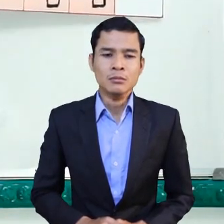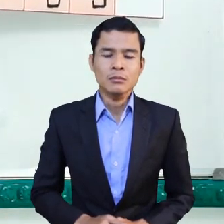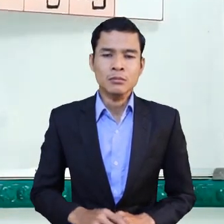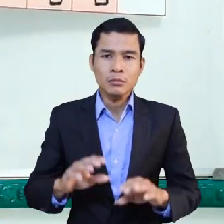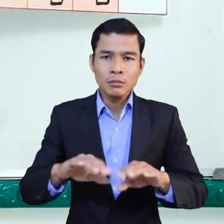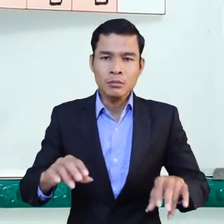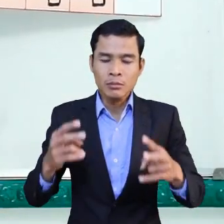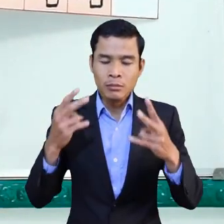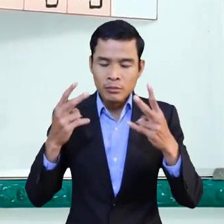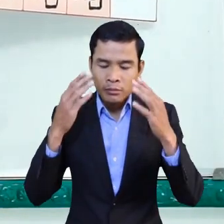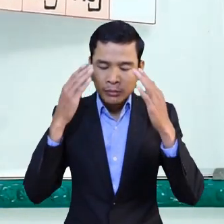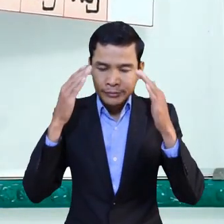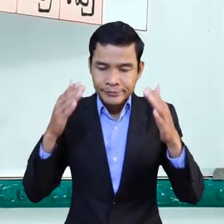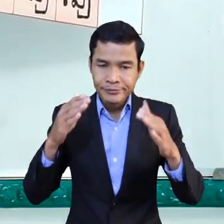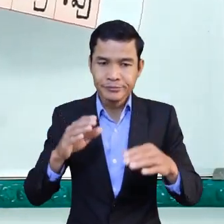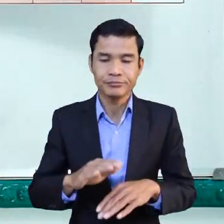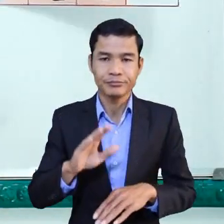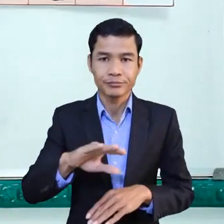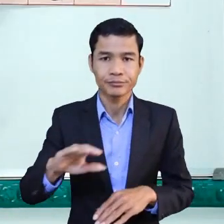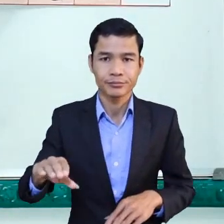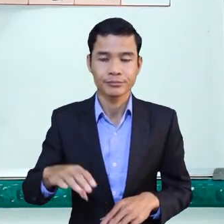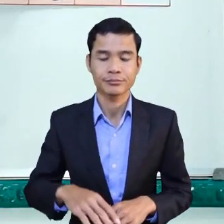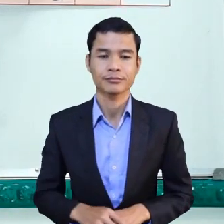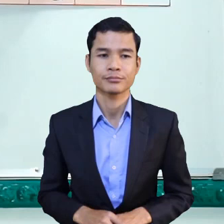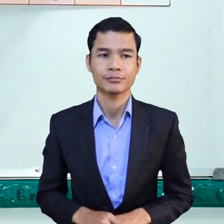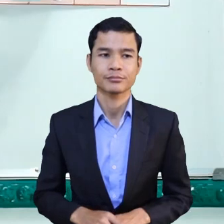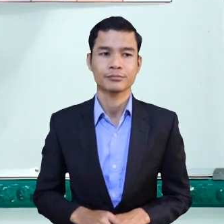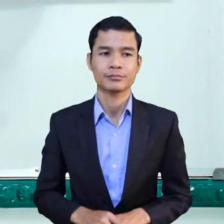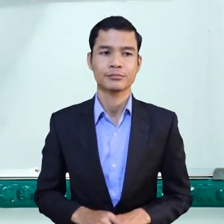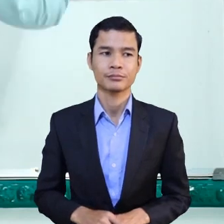ចាកូនបាយមកក្តារខៀន